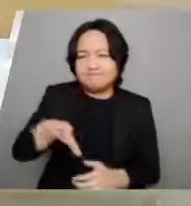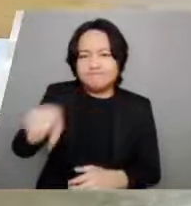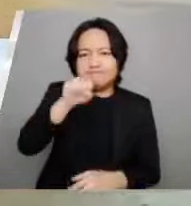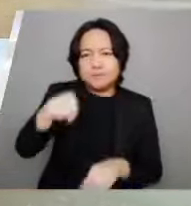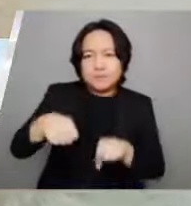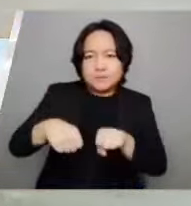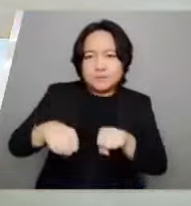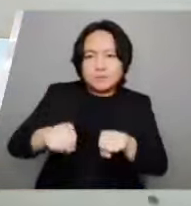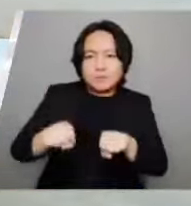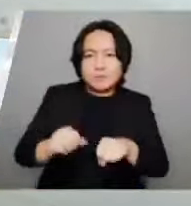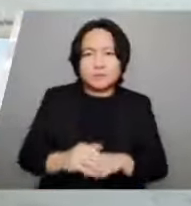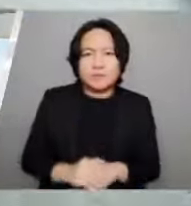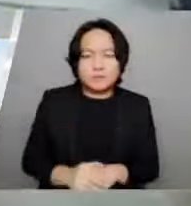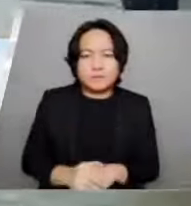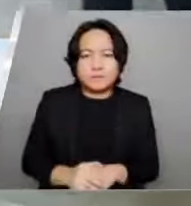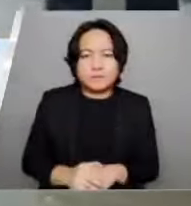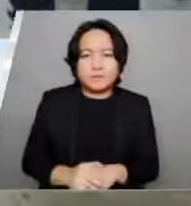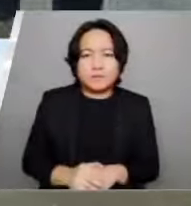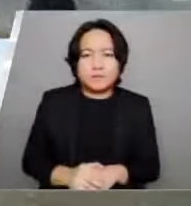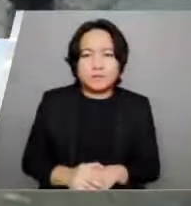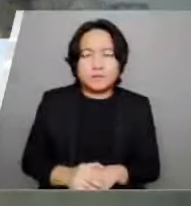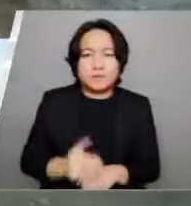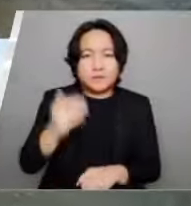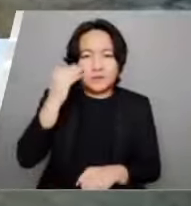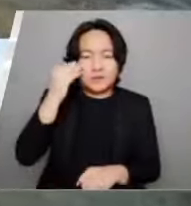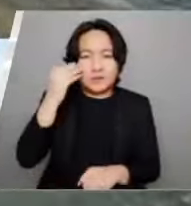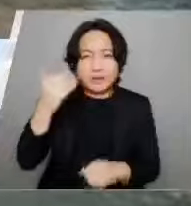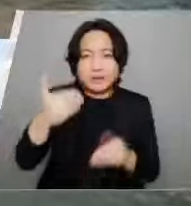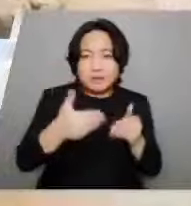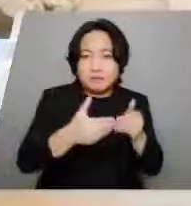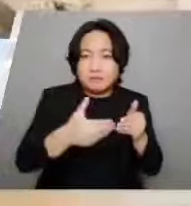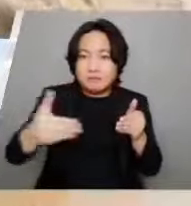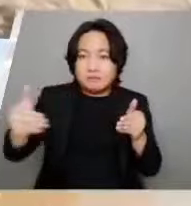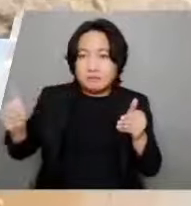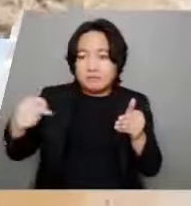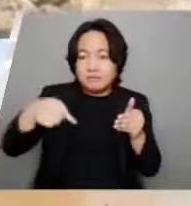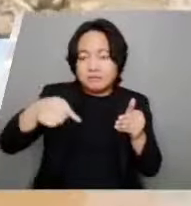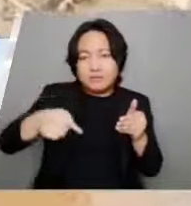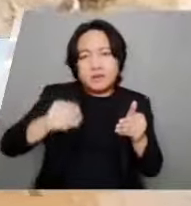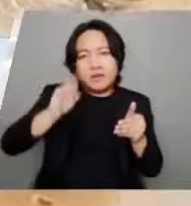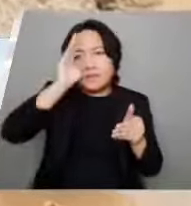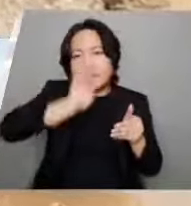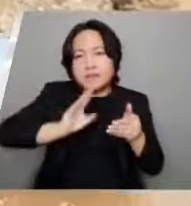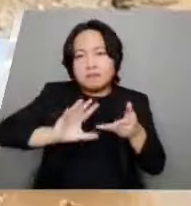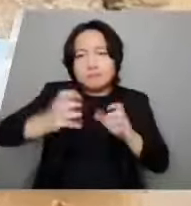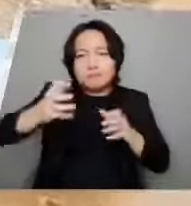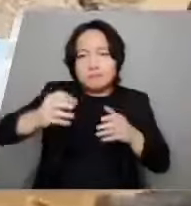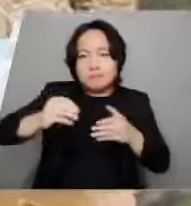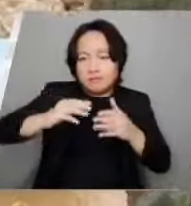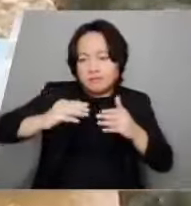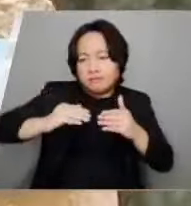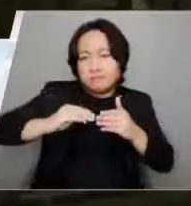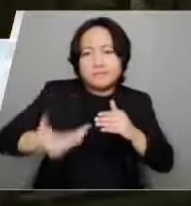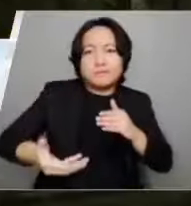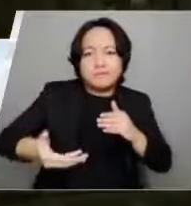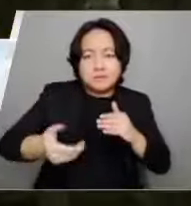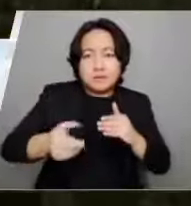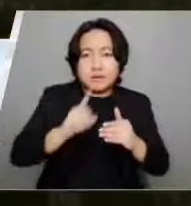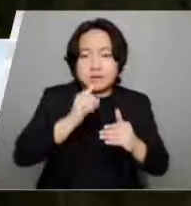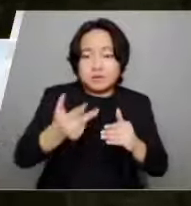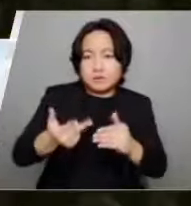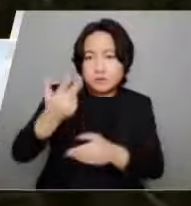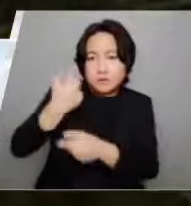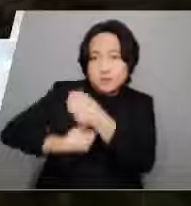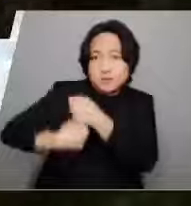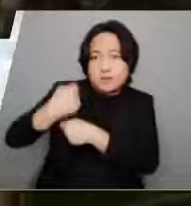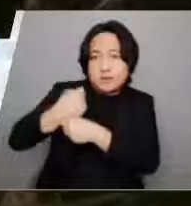ang riprap na nagsisilbing pader ng isang residential compound. 3 taon pa lang daw mula nang ito ipagawa.